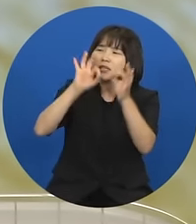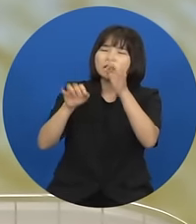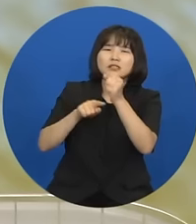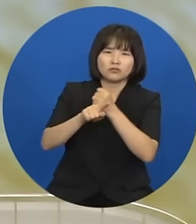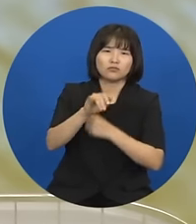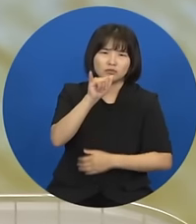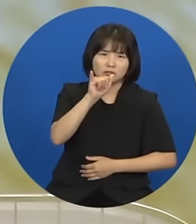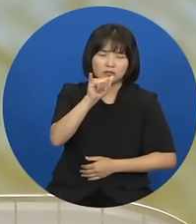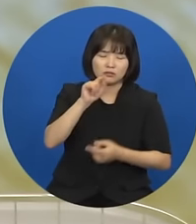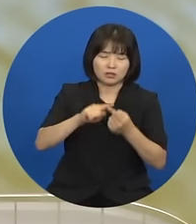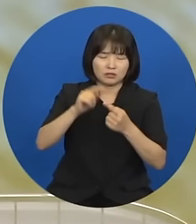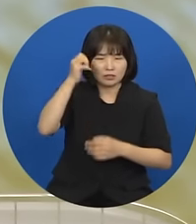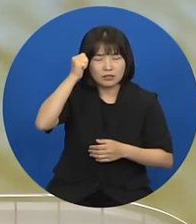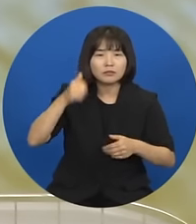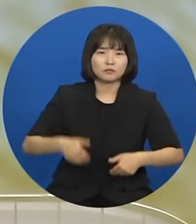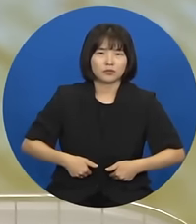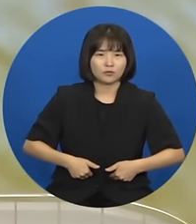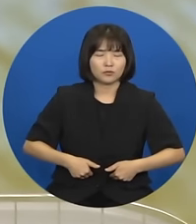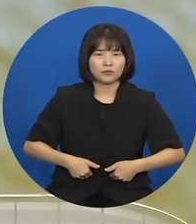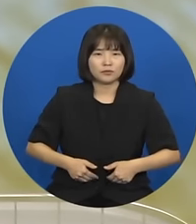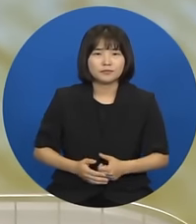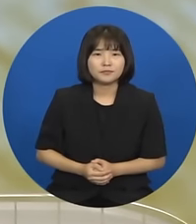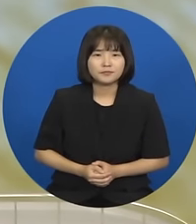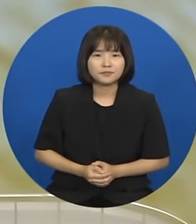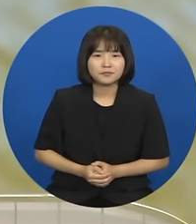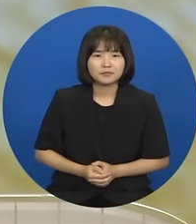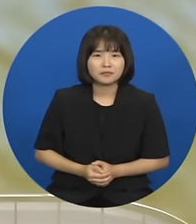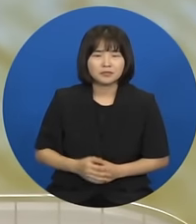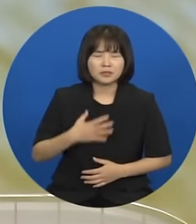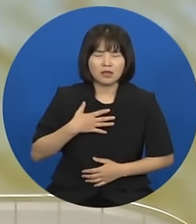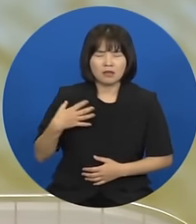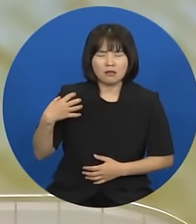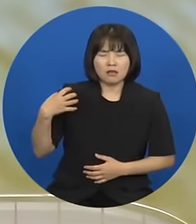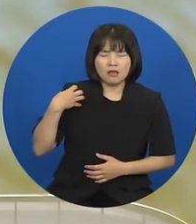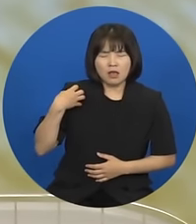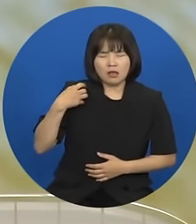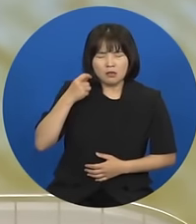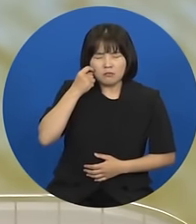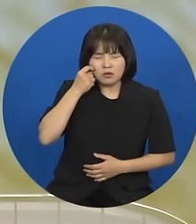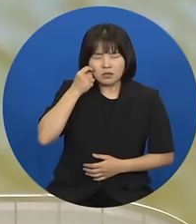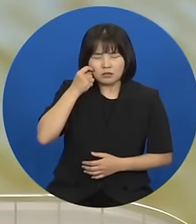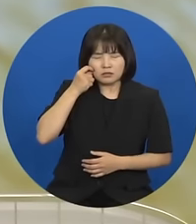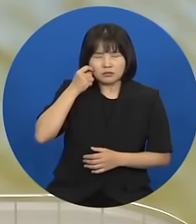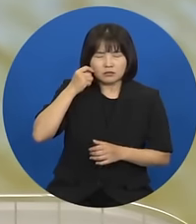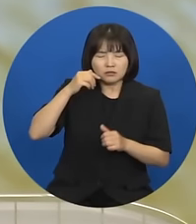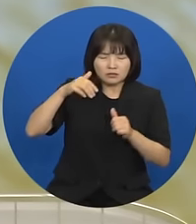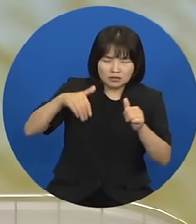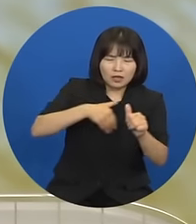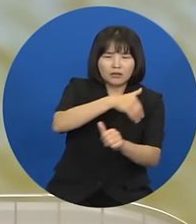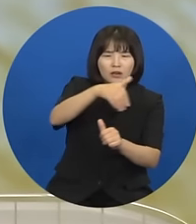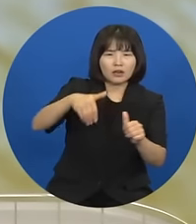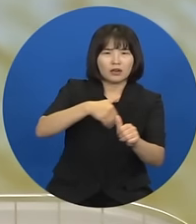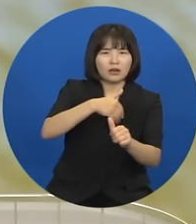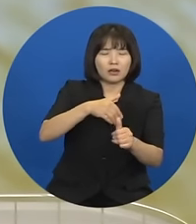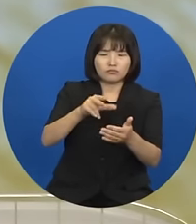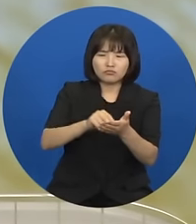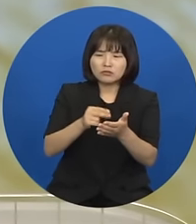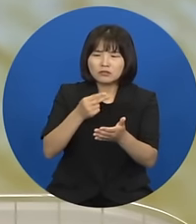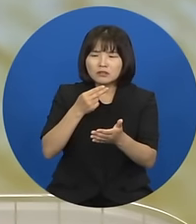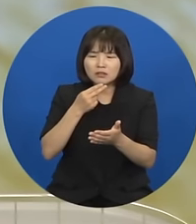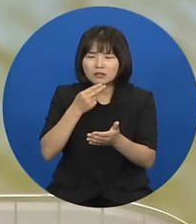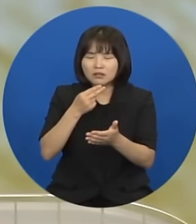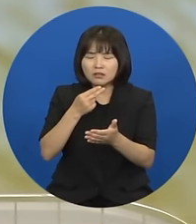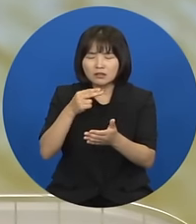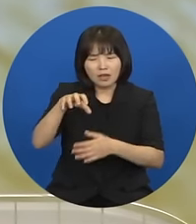기억해야 합니다. 자신이 감당할 수 없는 상황과 환경, 해답이 나오지 않는 문제 앞에서 그